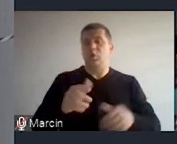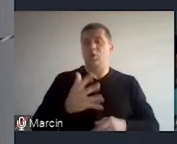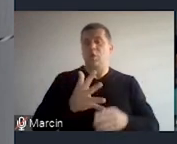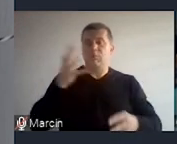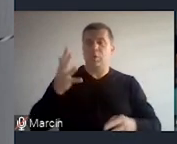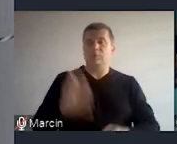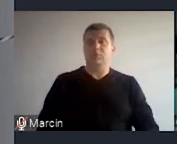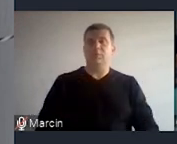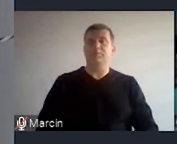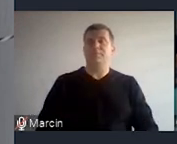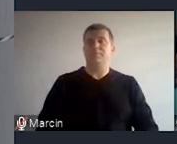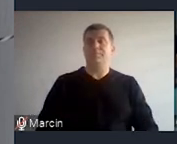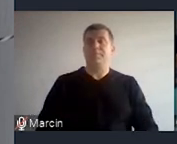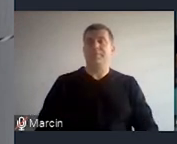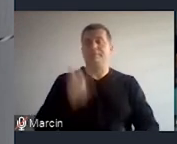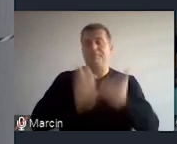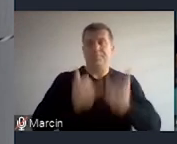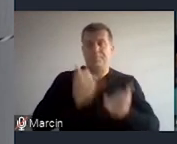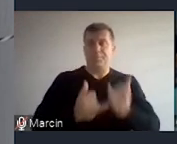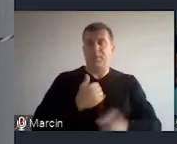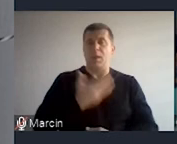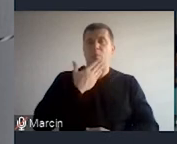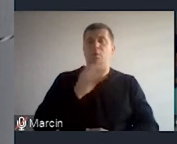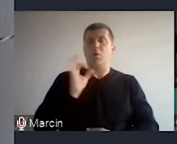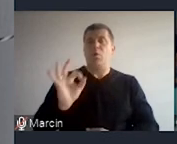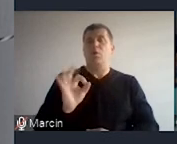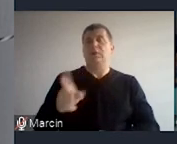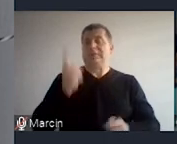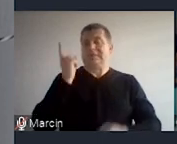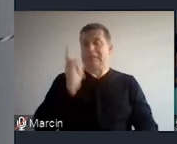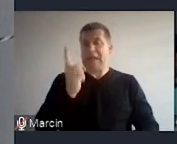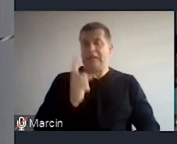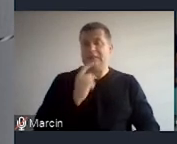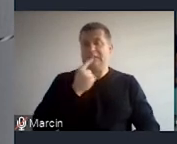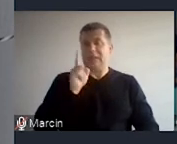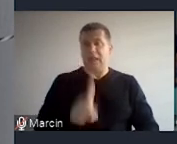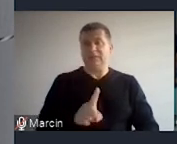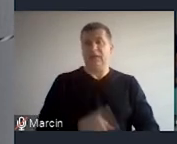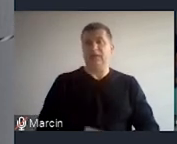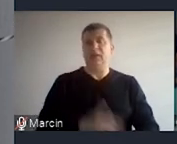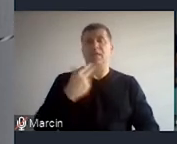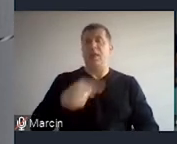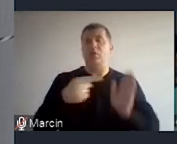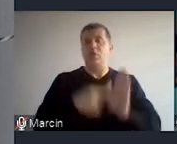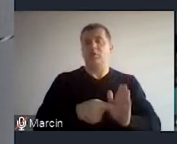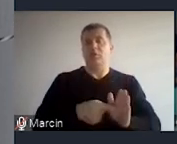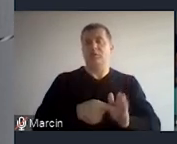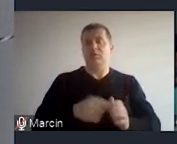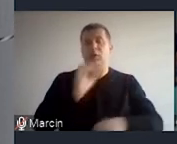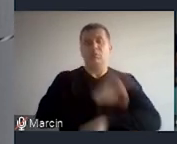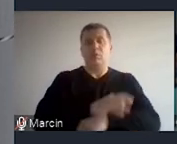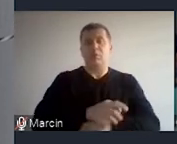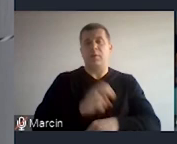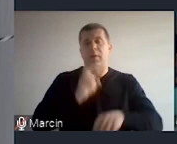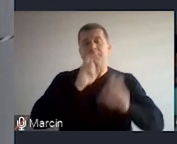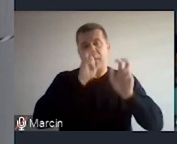obostrzeń. Jeśli mówimy o zakazie zleceń, nie dotyczy on projektów badawczo-rozwojowych, tylko